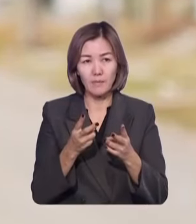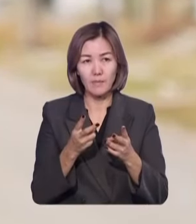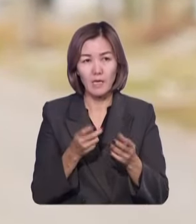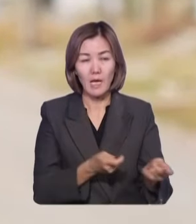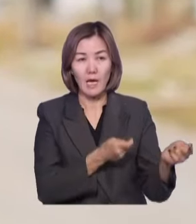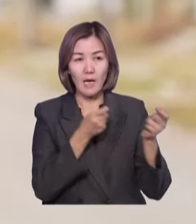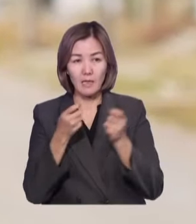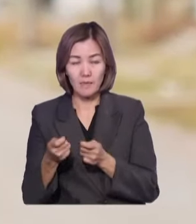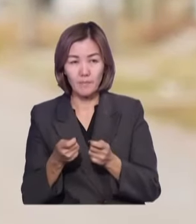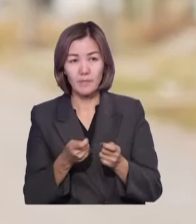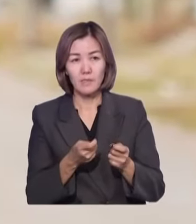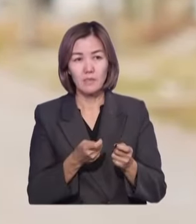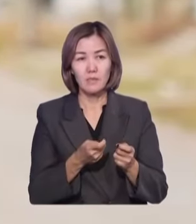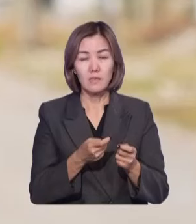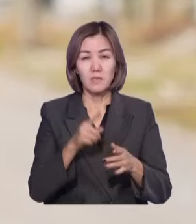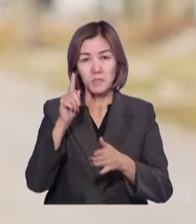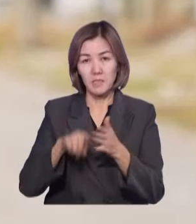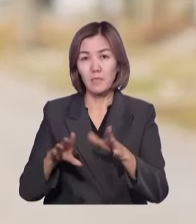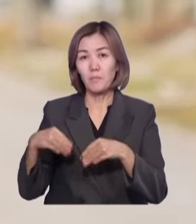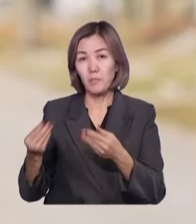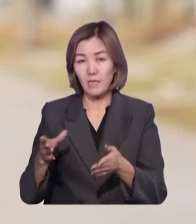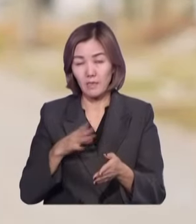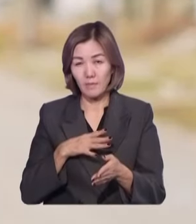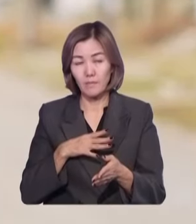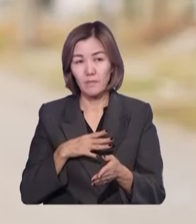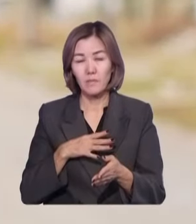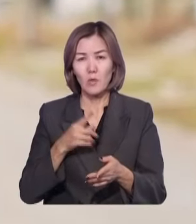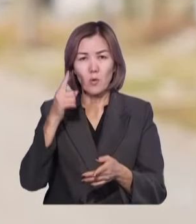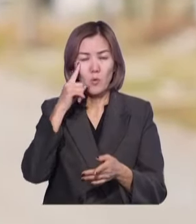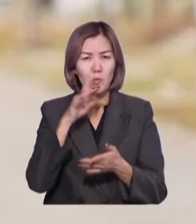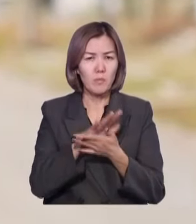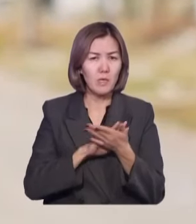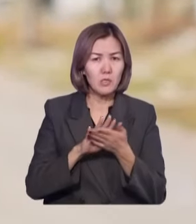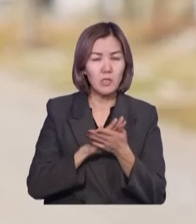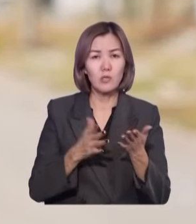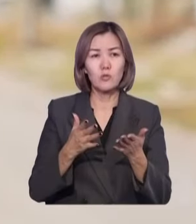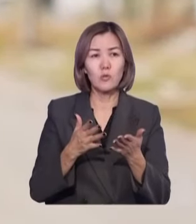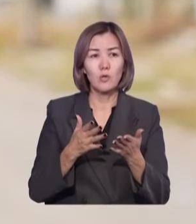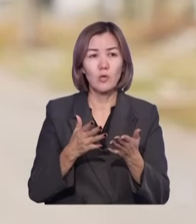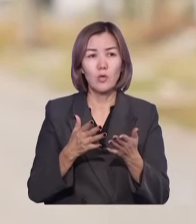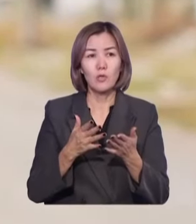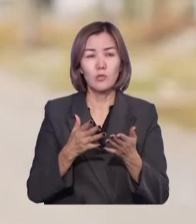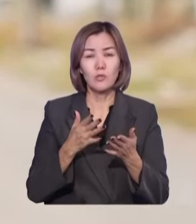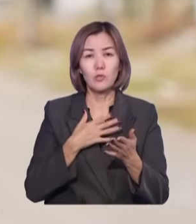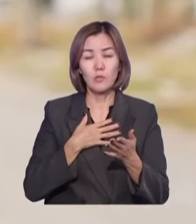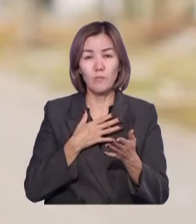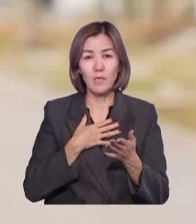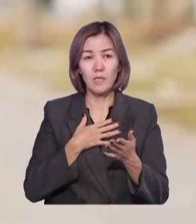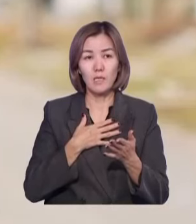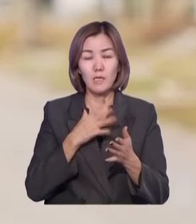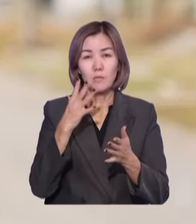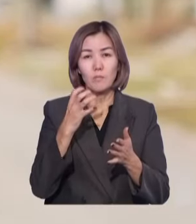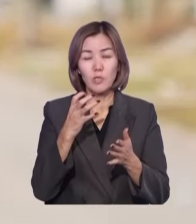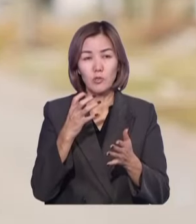дегеннен кейін соны сен тапсырғанмын. Мен енді ойымда ештеңке жоқ, сөйтсем сол кісі менің сыртымнан жаңа өзімді